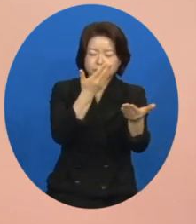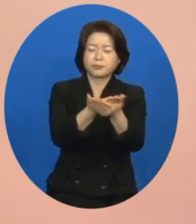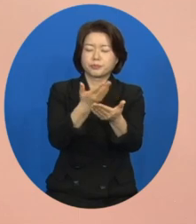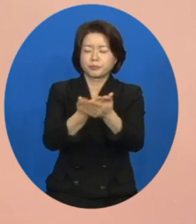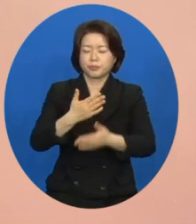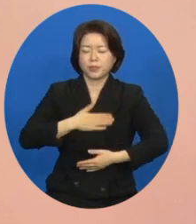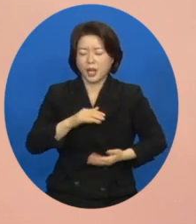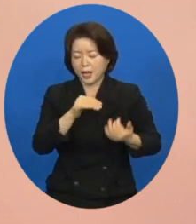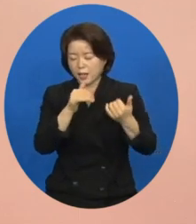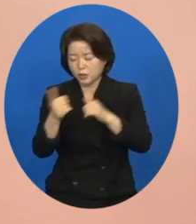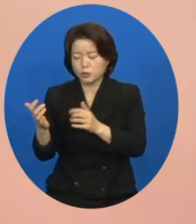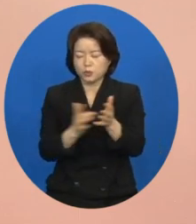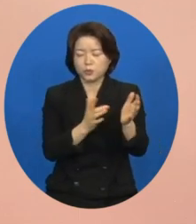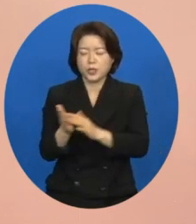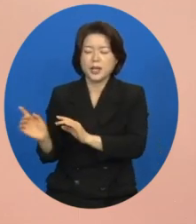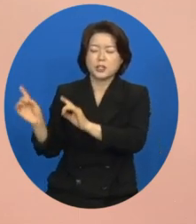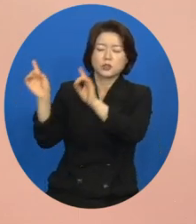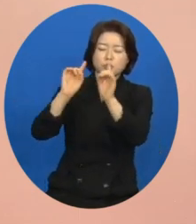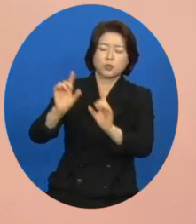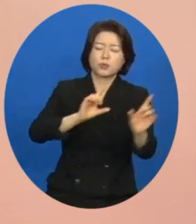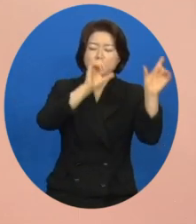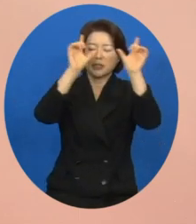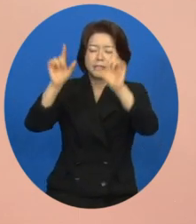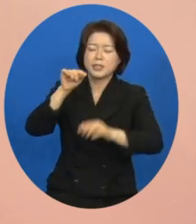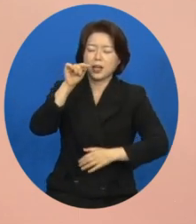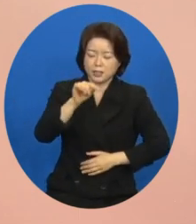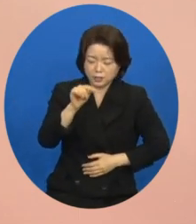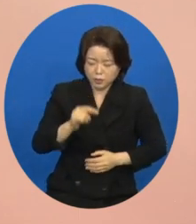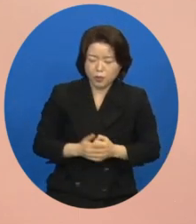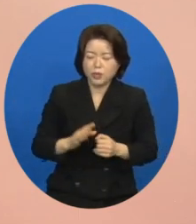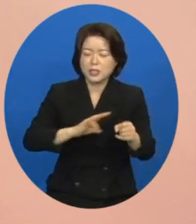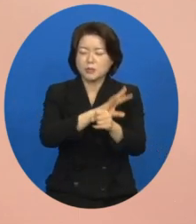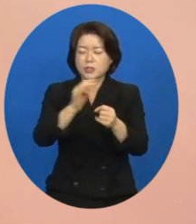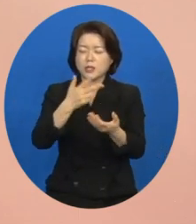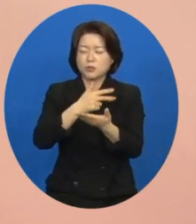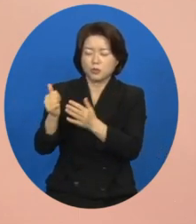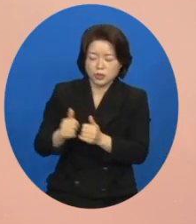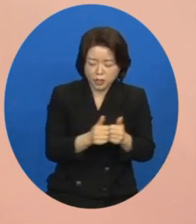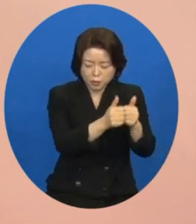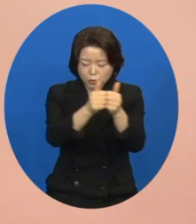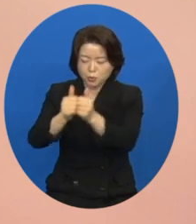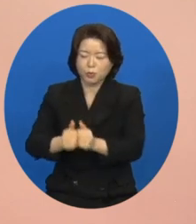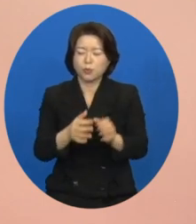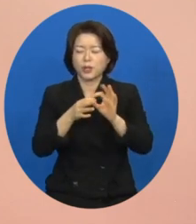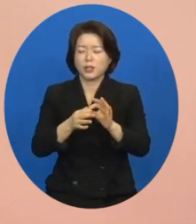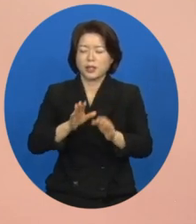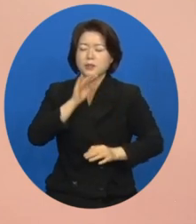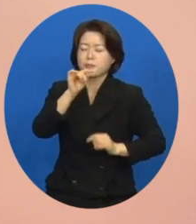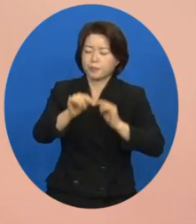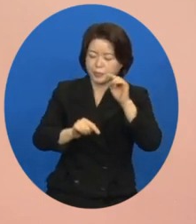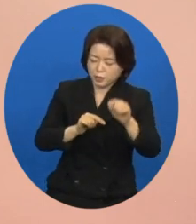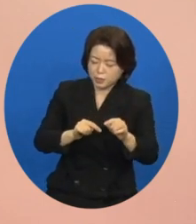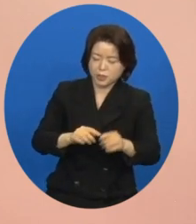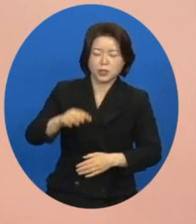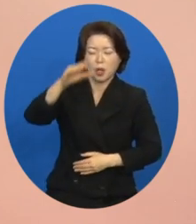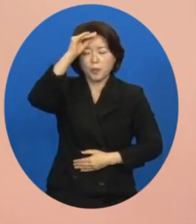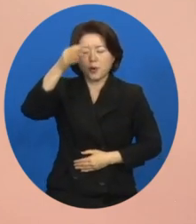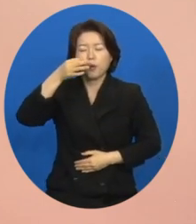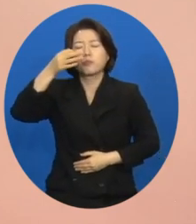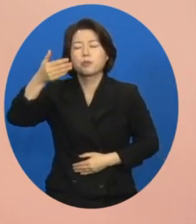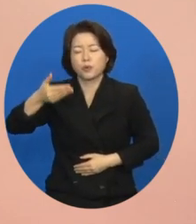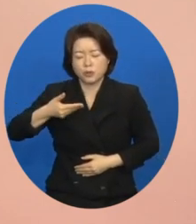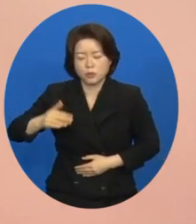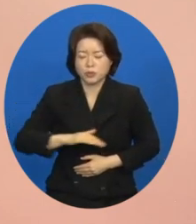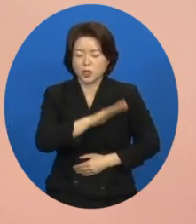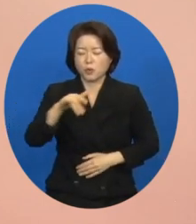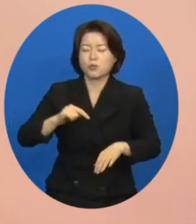나는 죽고 예수로 살아가는 삶과 24시간 주님과의 동행을 통해 실천으로 본을 보이시며